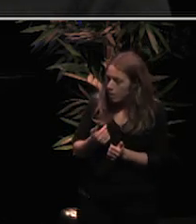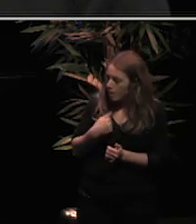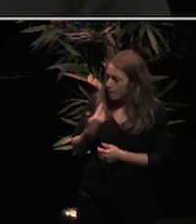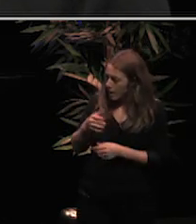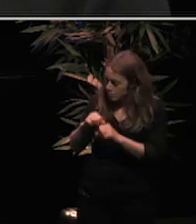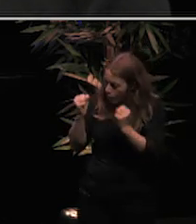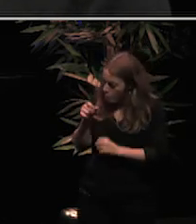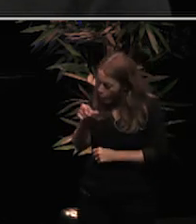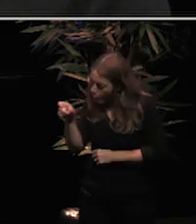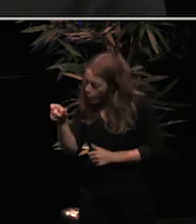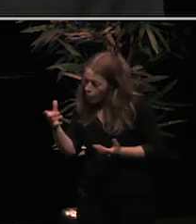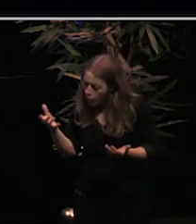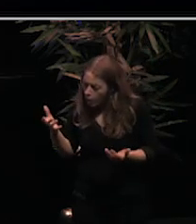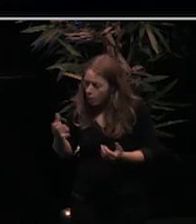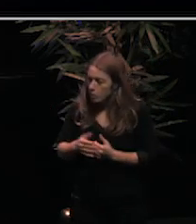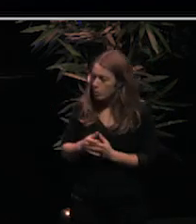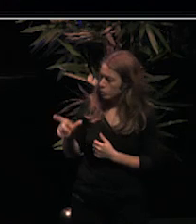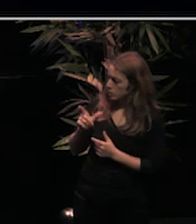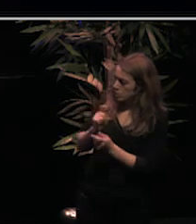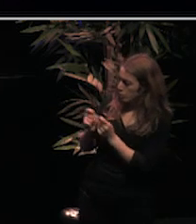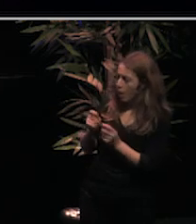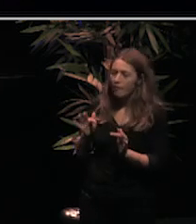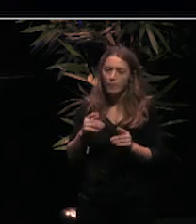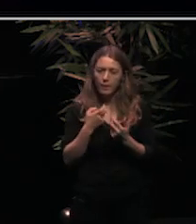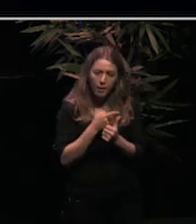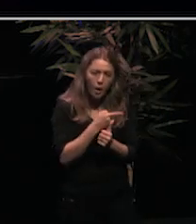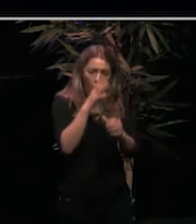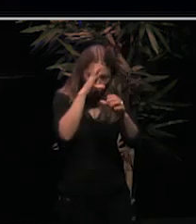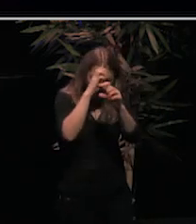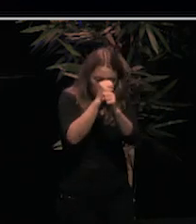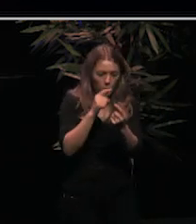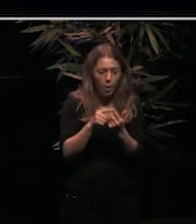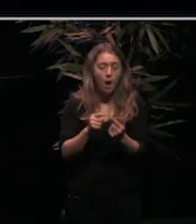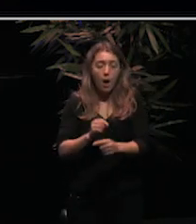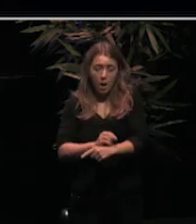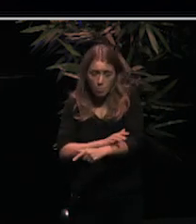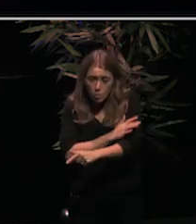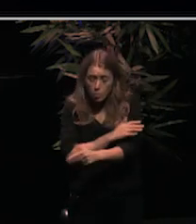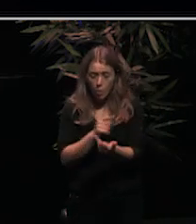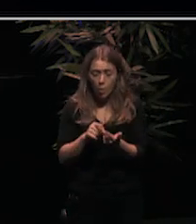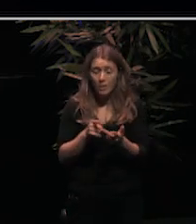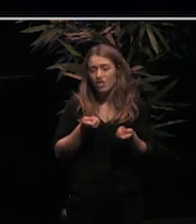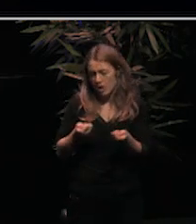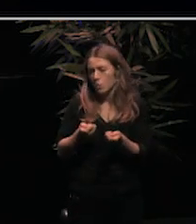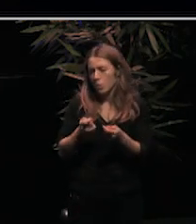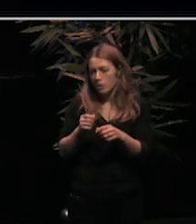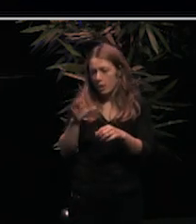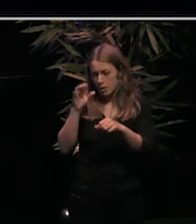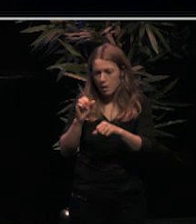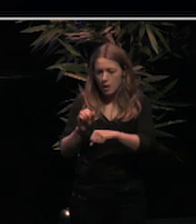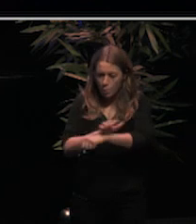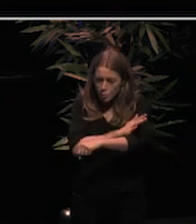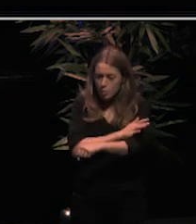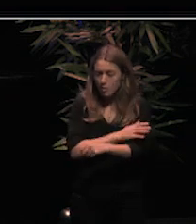derrière, en fait. Et donc, on a commencé à parler de concentration, on a commencé à parler d'émotion, de gestion des émotions, en fait,